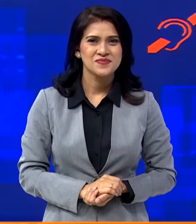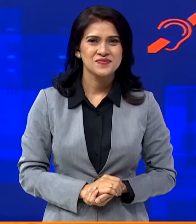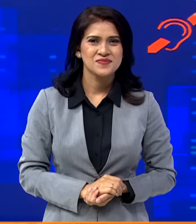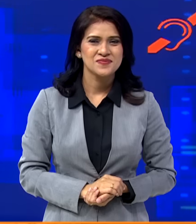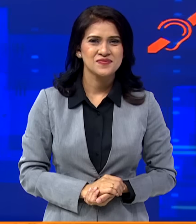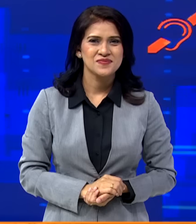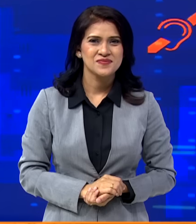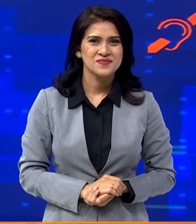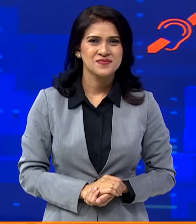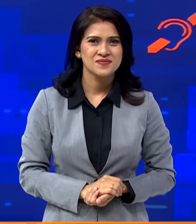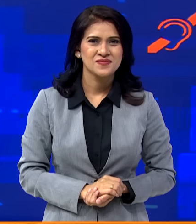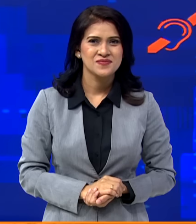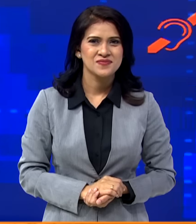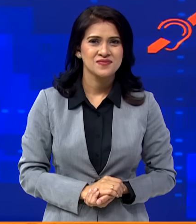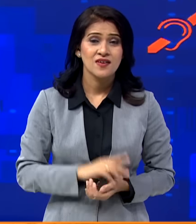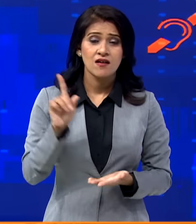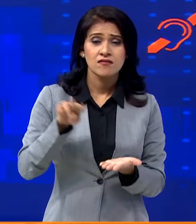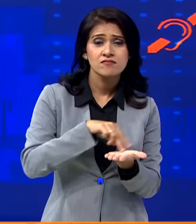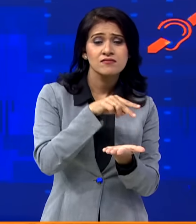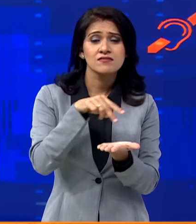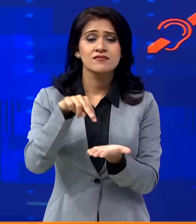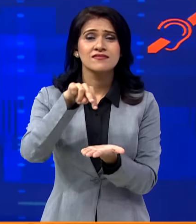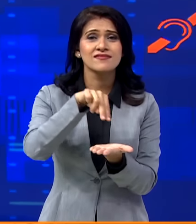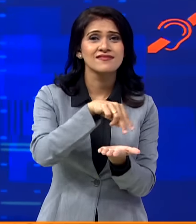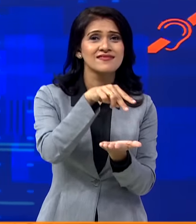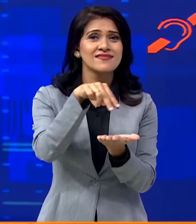है मस्तानी चाल